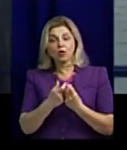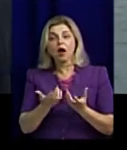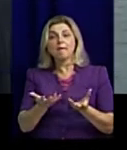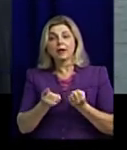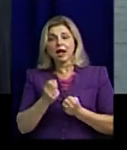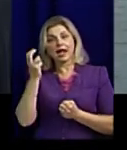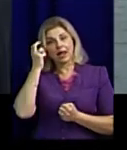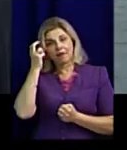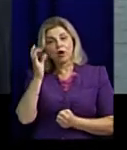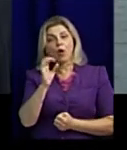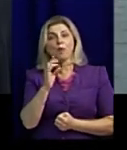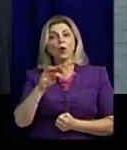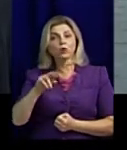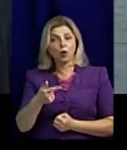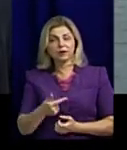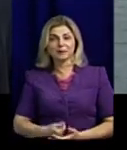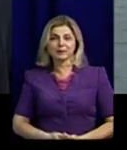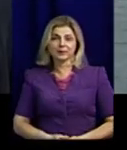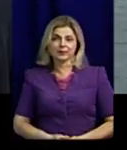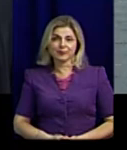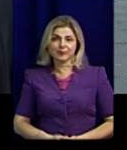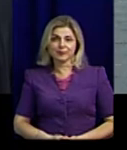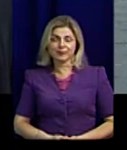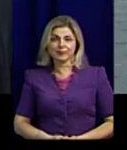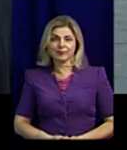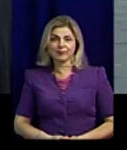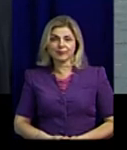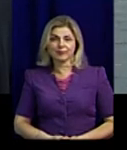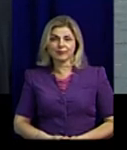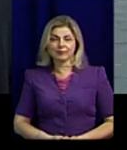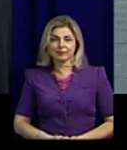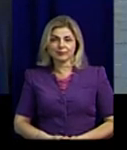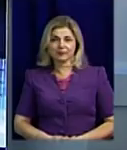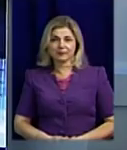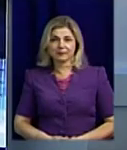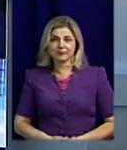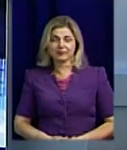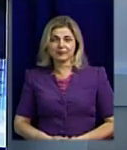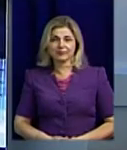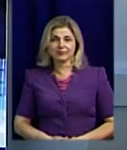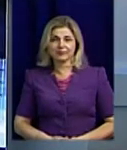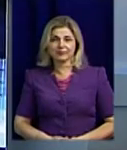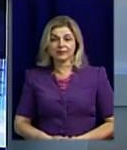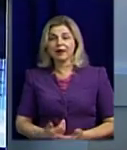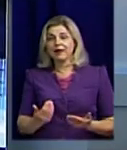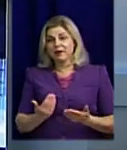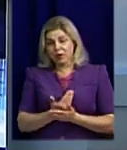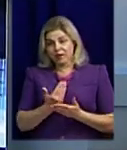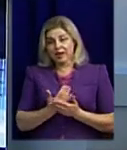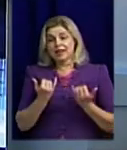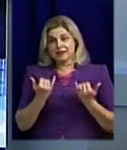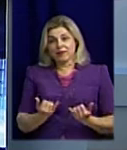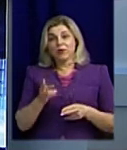прийматимуть київську «Оболонь-Бровар». Володимир Степанов, Ігор Чорний, телевізійні новини Миколаївщини. І на сьогодні це всі